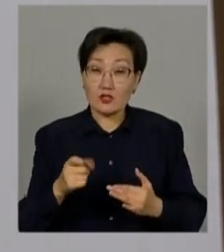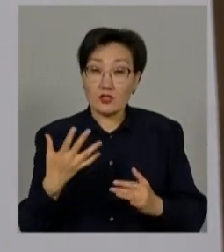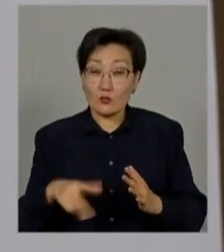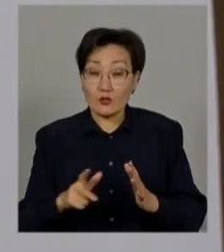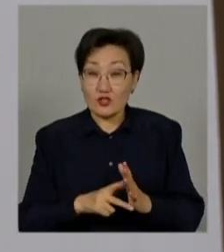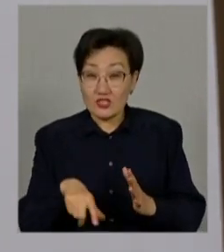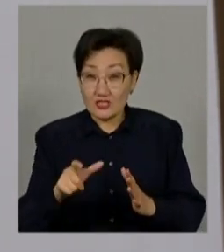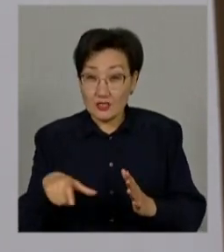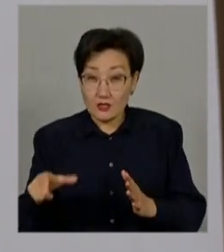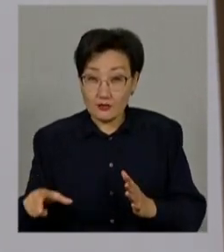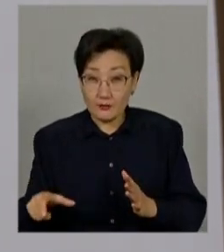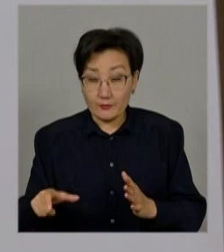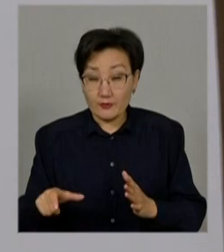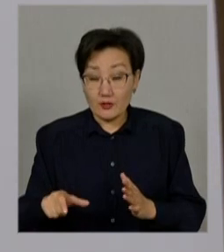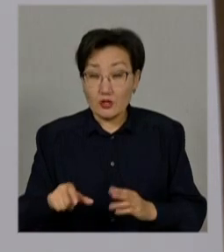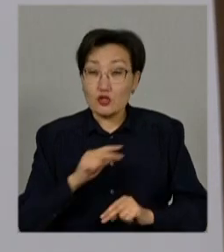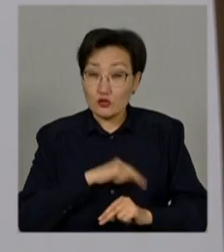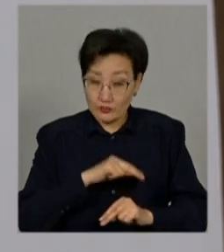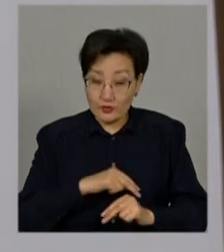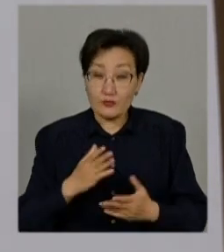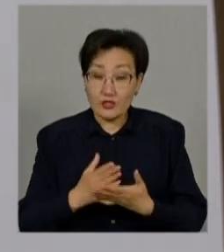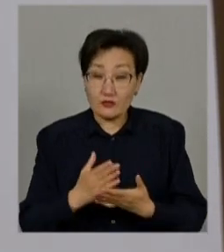158 адам жұмыс істеп жатыр.